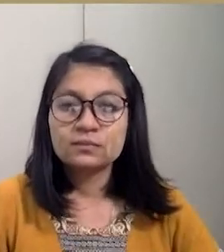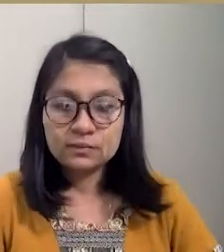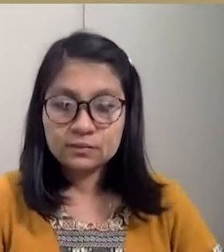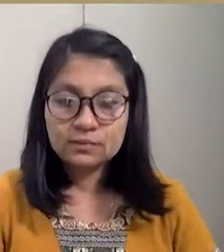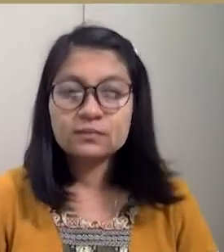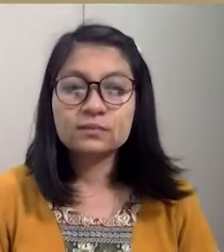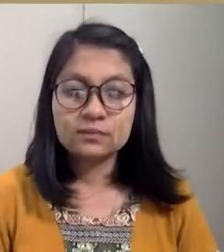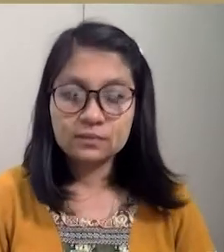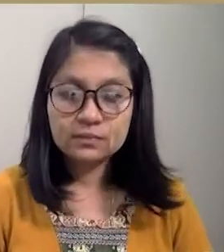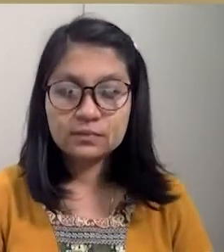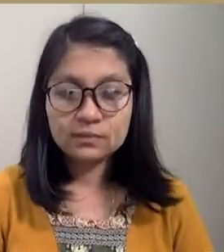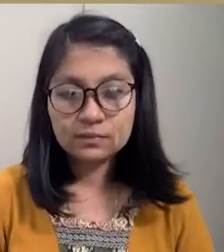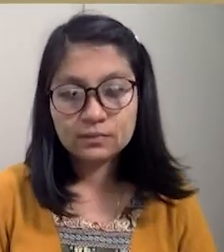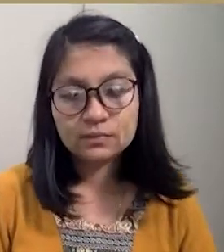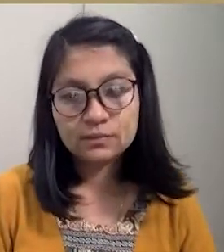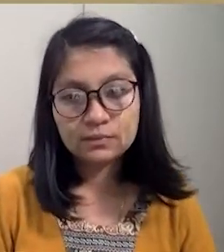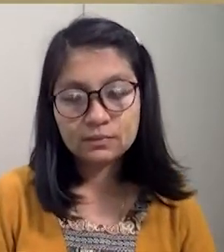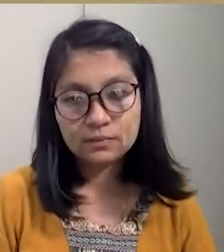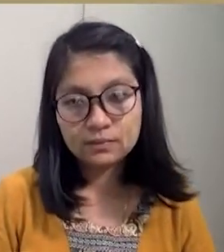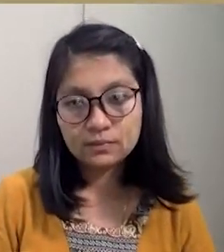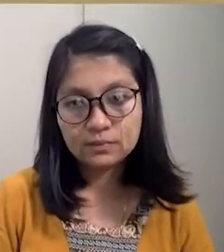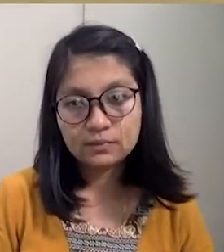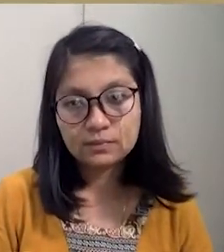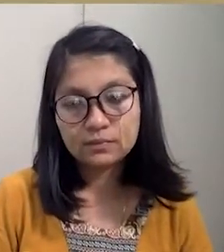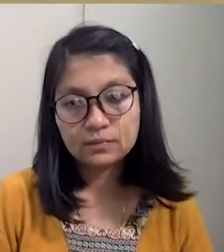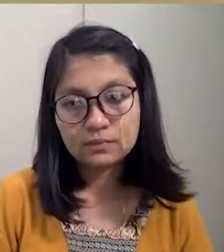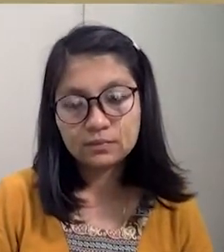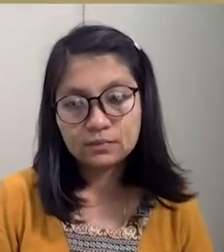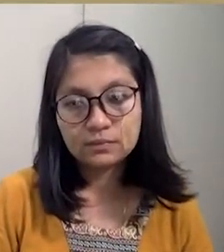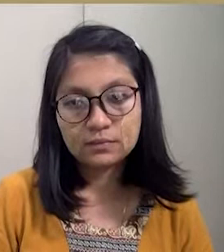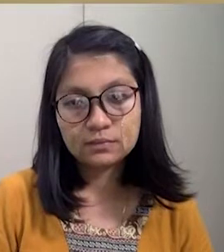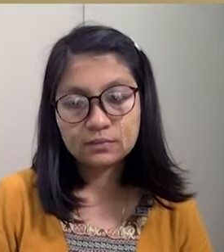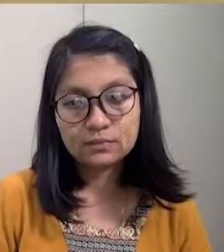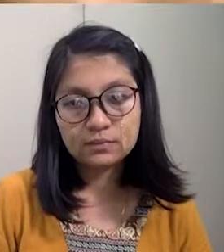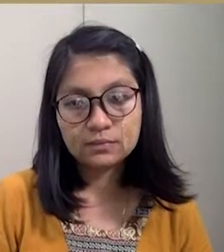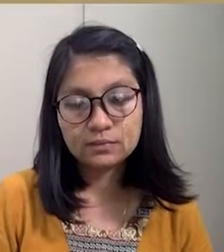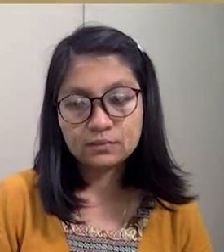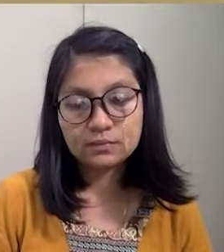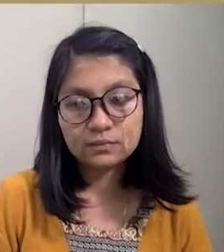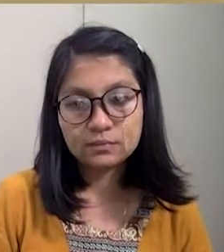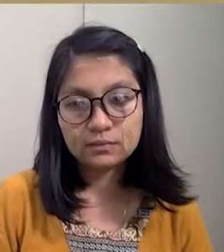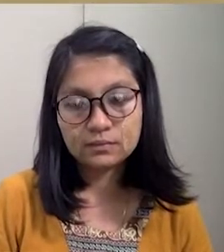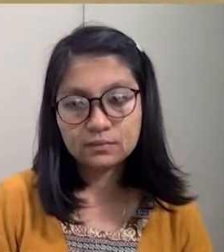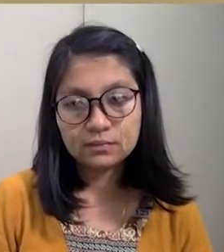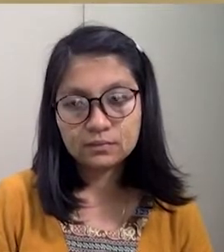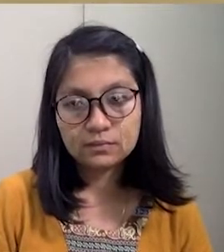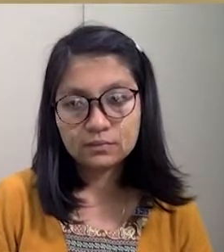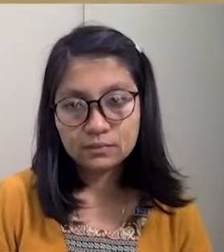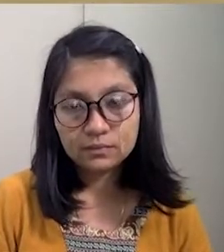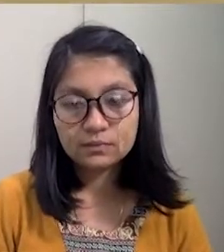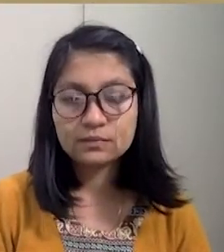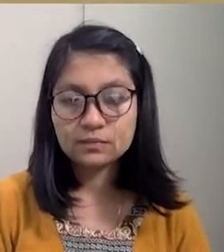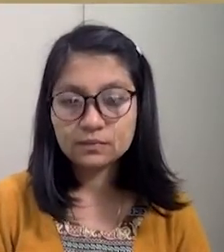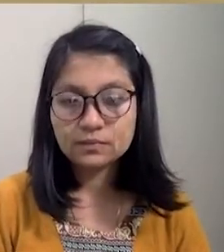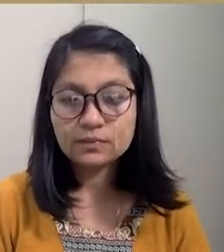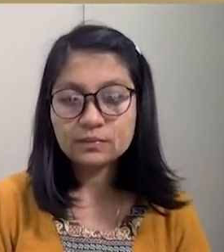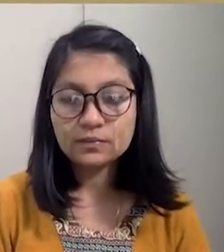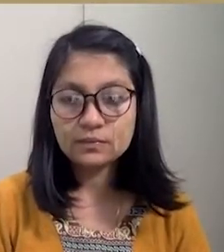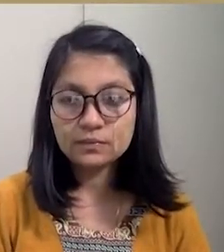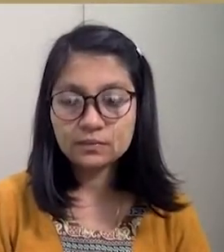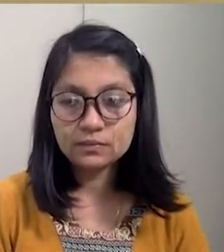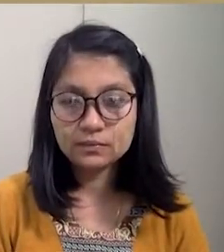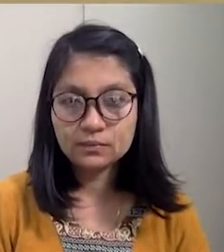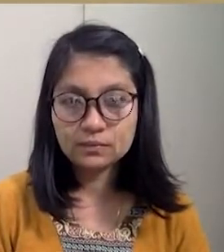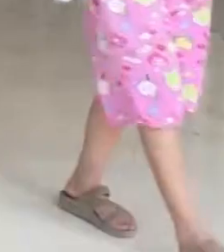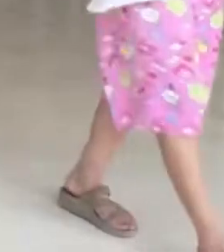ပေါ့နော်အဲ့တော့အဲ့ဒီတခြားနေရာမှာရှိနေတဲ့လူတွေမှာတောင်ပိုင်းမြောက်ပိုင်းအကုန်လုံးပေါ့ဒါပေမဲ့ central ကများတဲ့အတွက်ကြောင့်မလို့ဒီဘန်ကောက်က